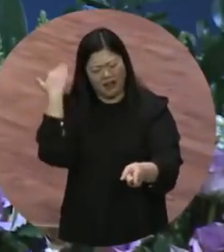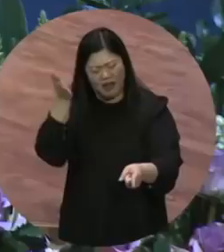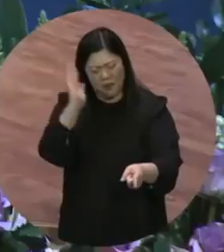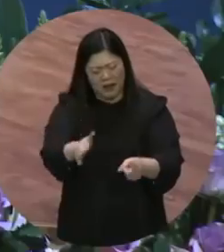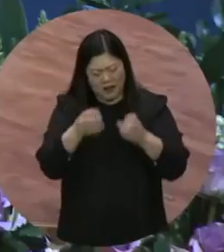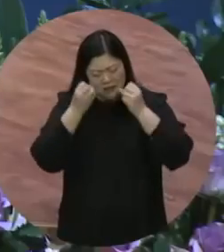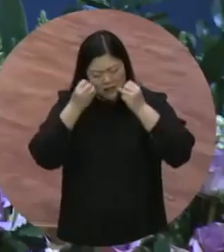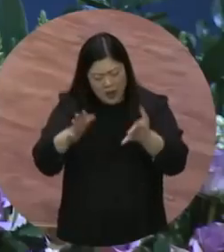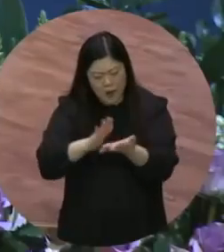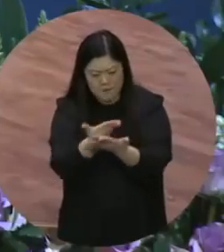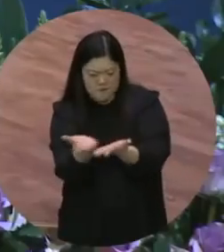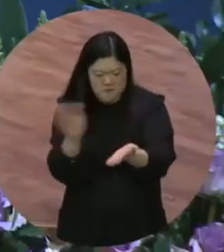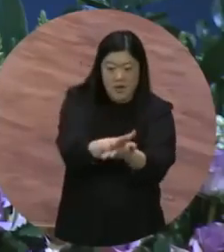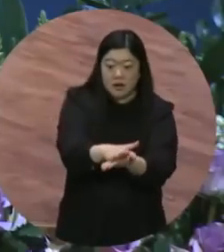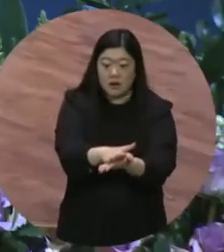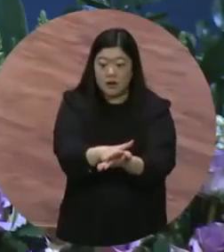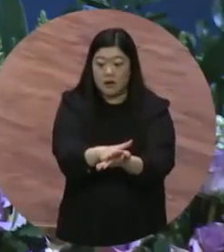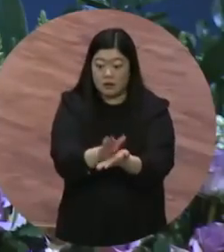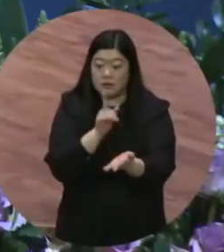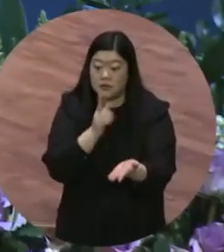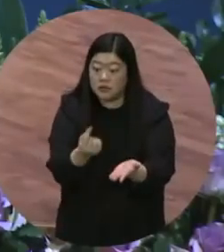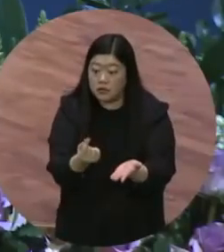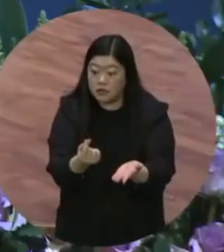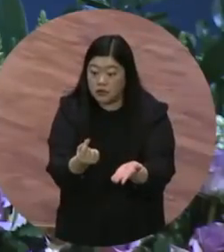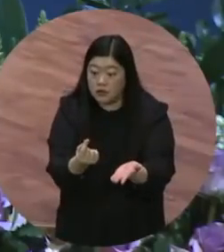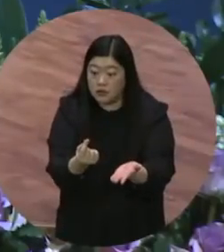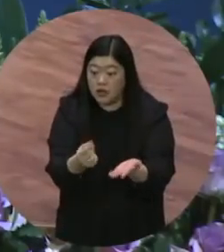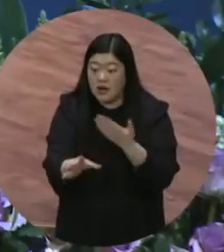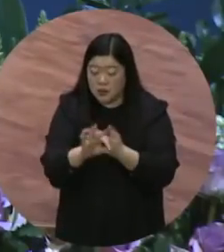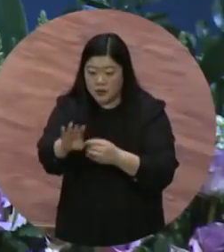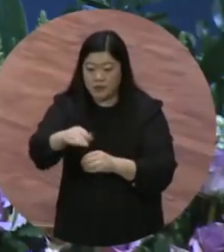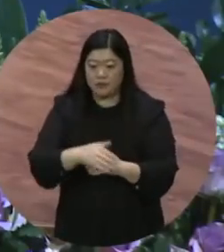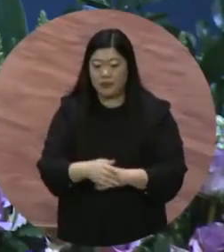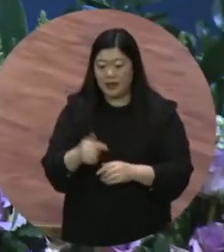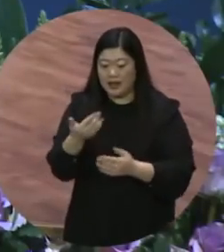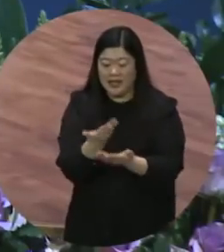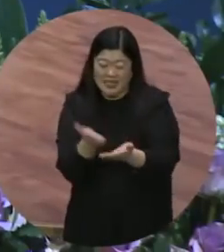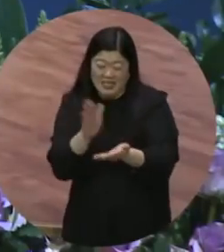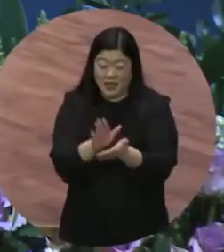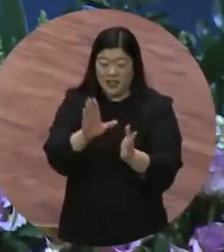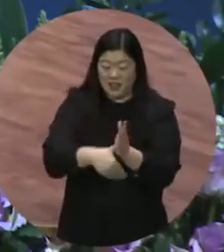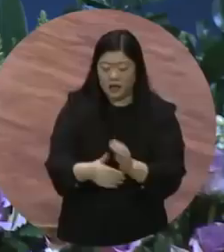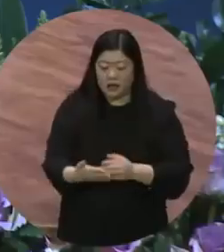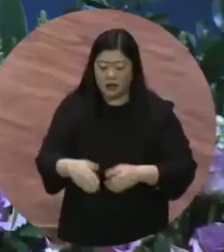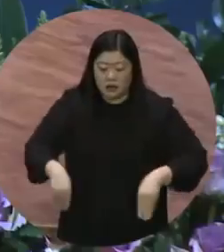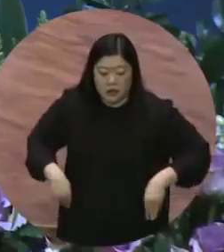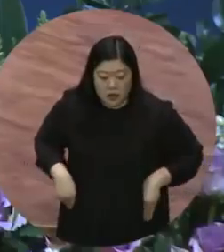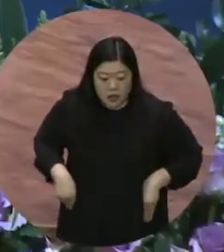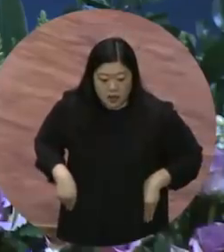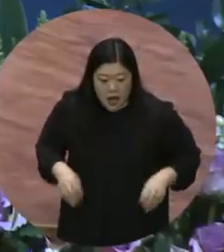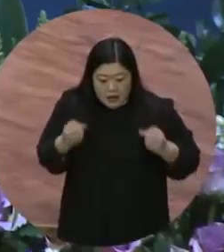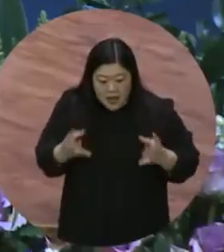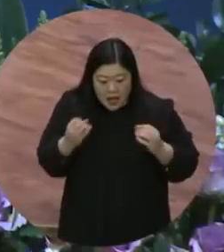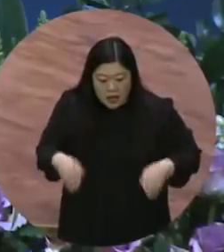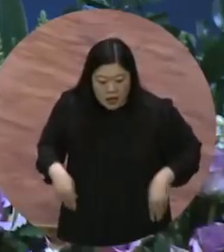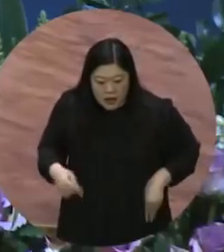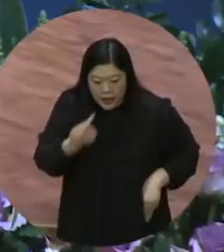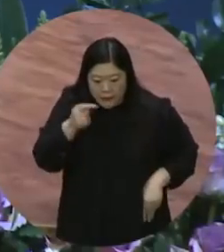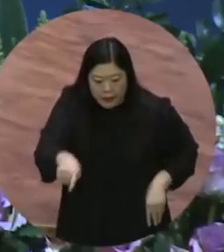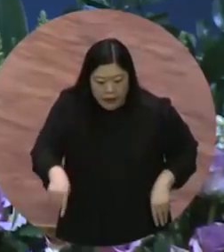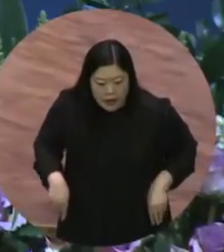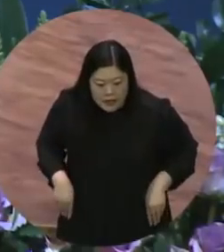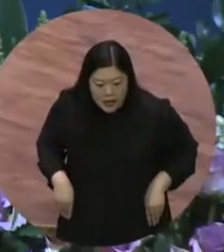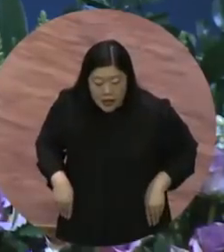뭐냐? 개척자는 정신과 자세도 중요하지만 땅을 개간할 수 있는 도구가 필요합니다. 그것이 뭐냐? 말씀과 기도.